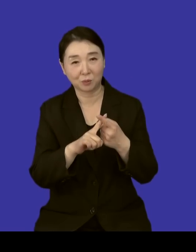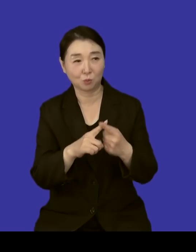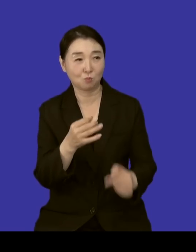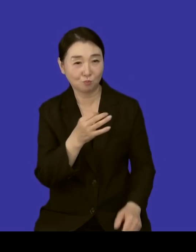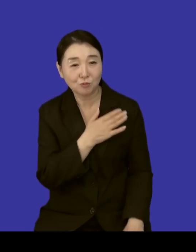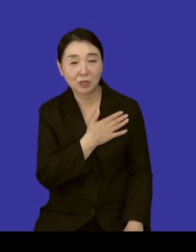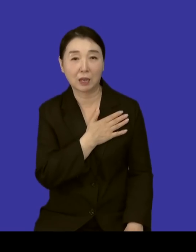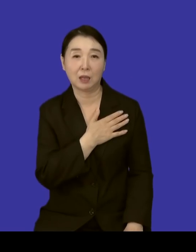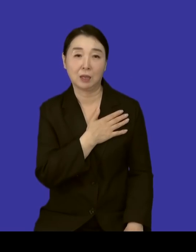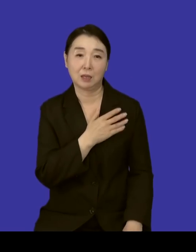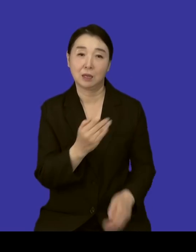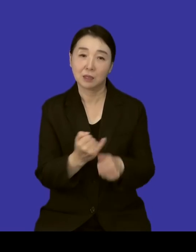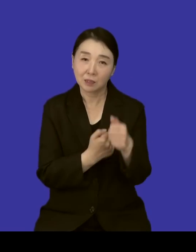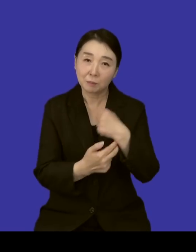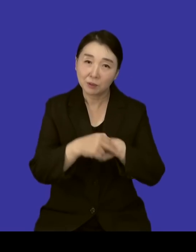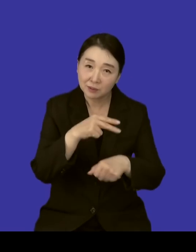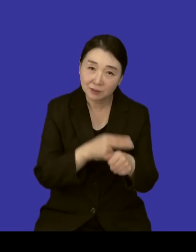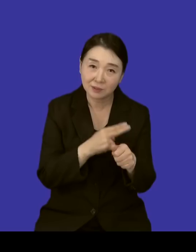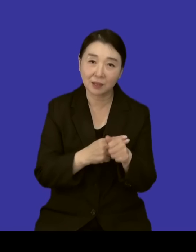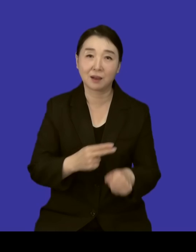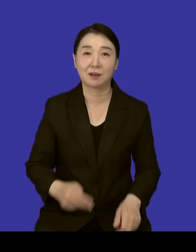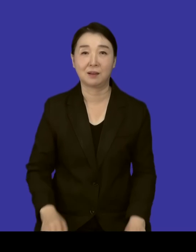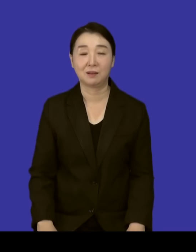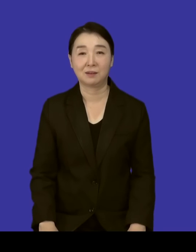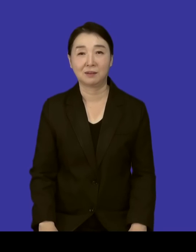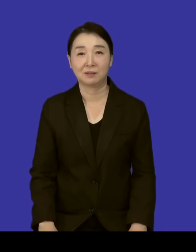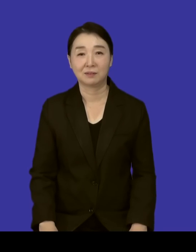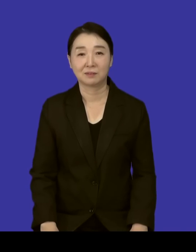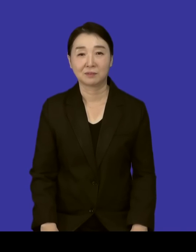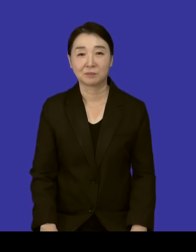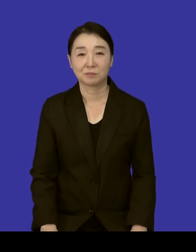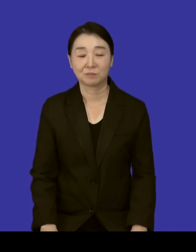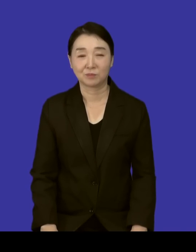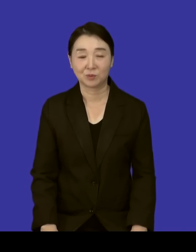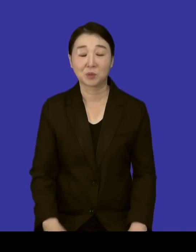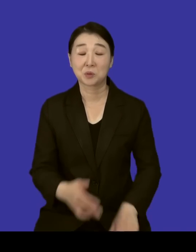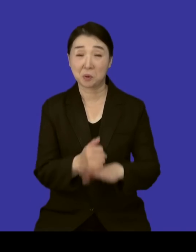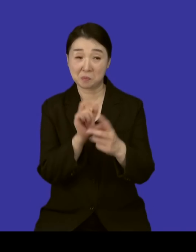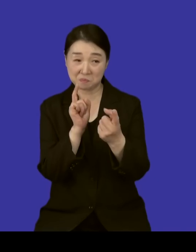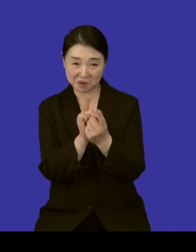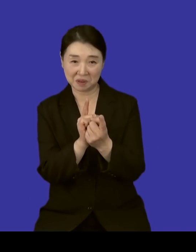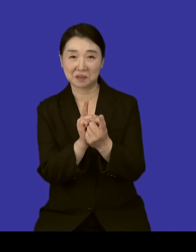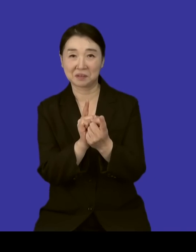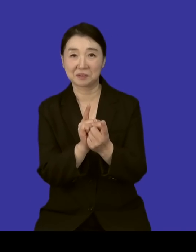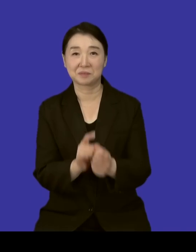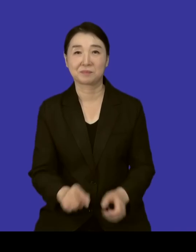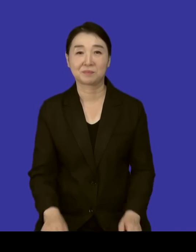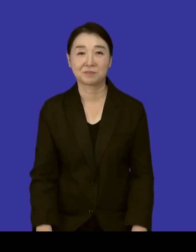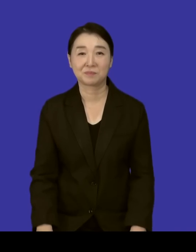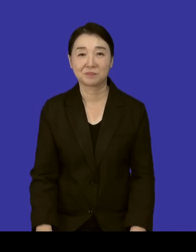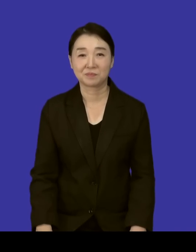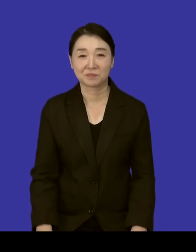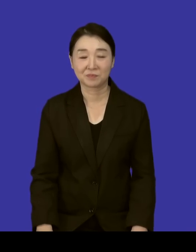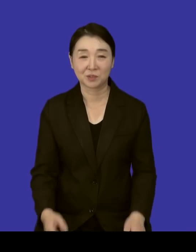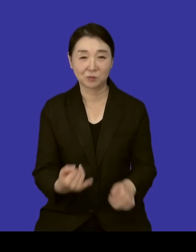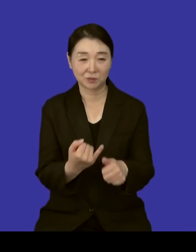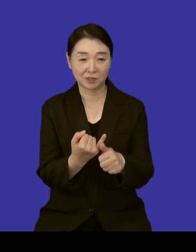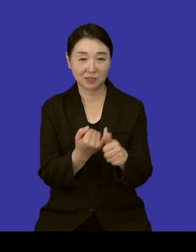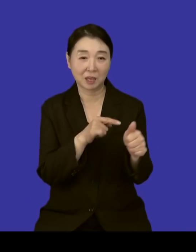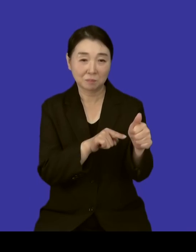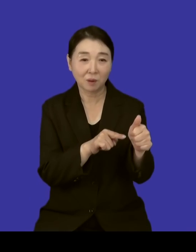남편 의사고 예 그럼 또 그렇게 해서 이제 선을 봤어요. 예, 선을 봤어요. 뭐 우리 남편은